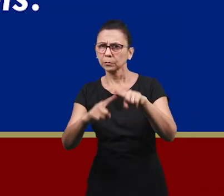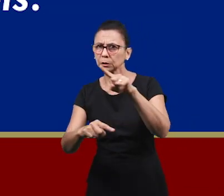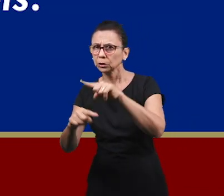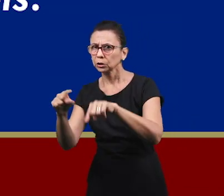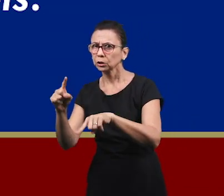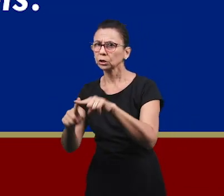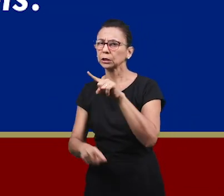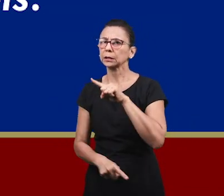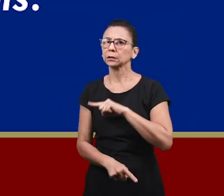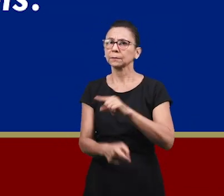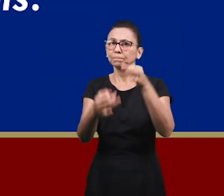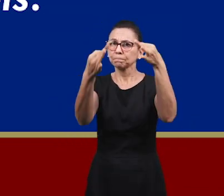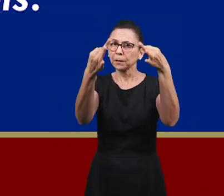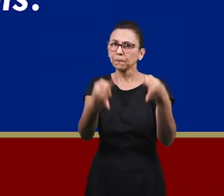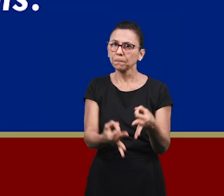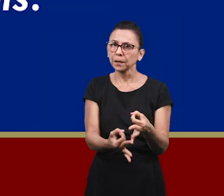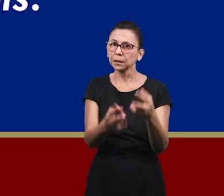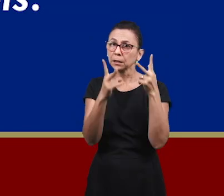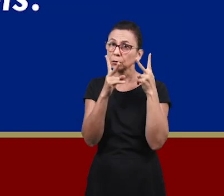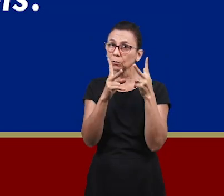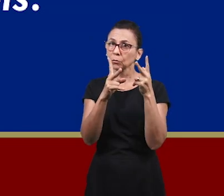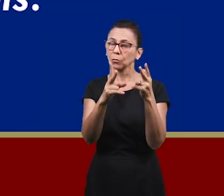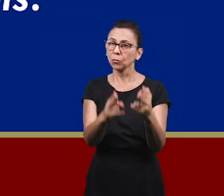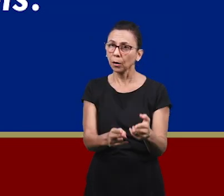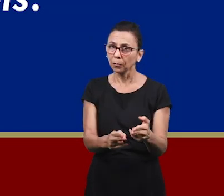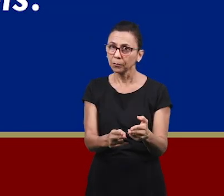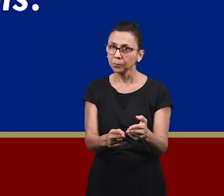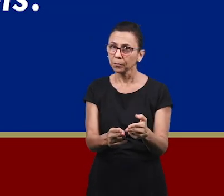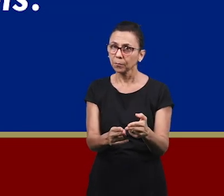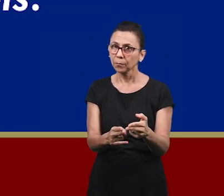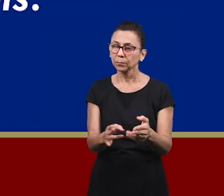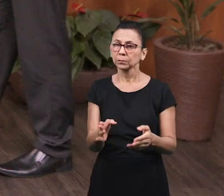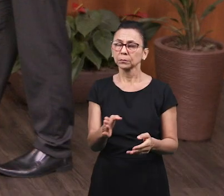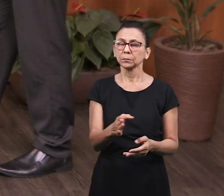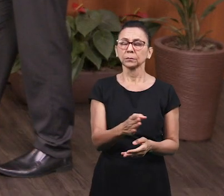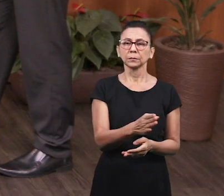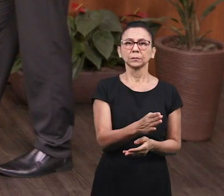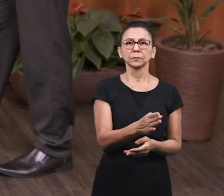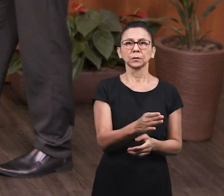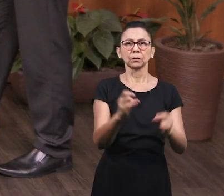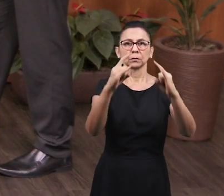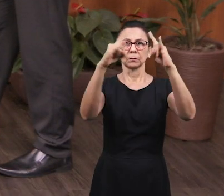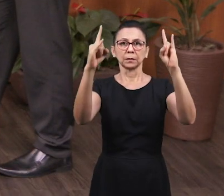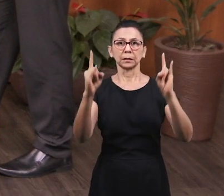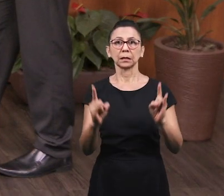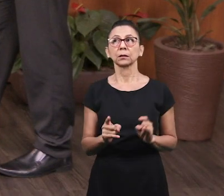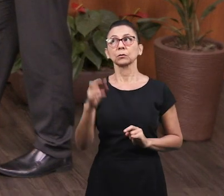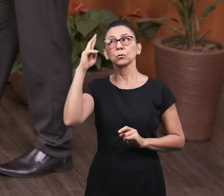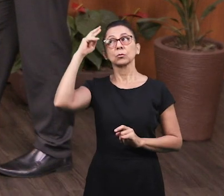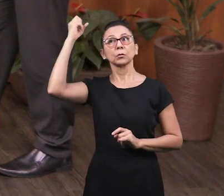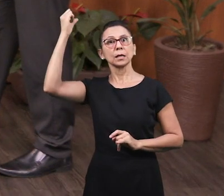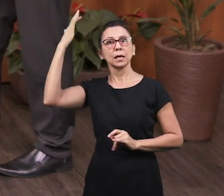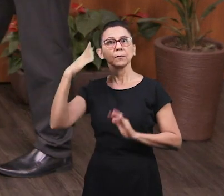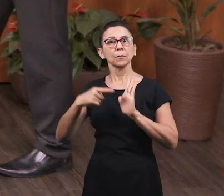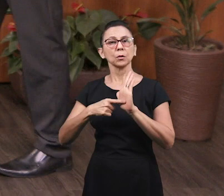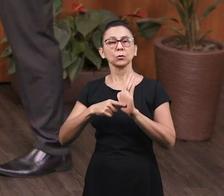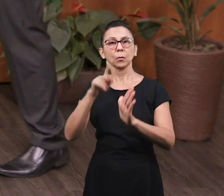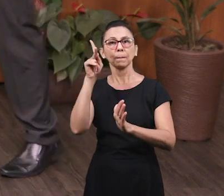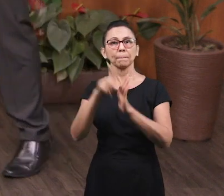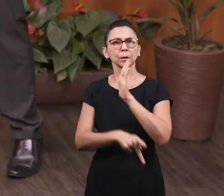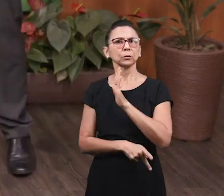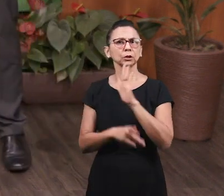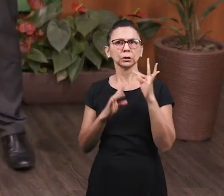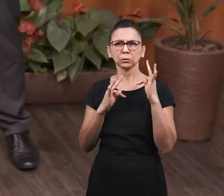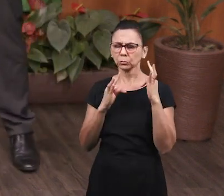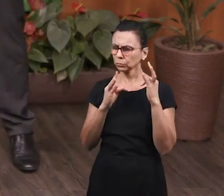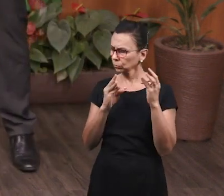ustensiles, ainsi même tu le feras. » Le sanctuaire était le tabernacle révélé par Dieu,